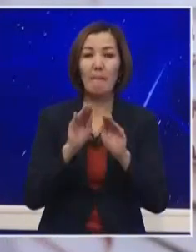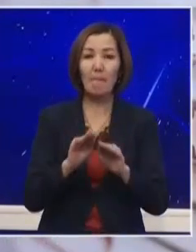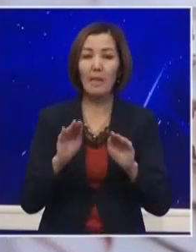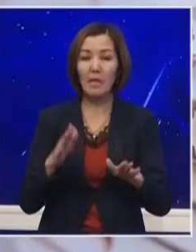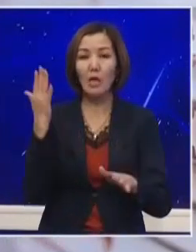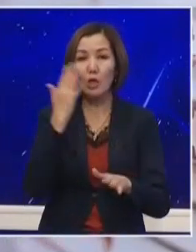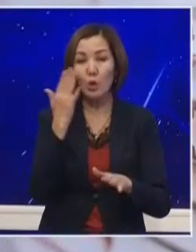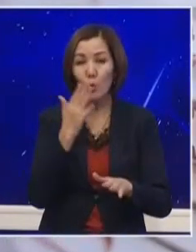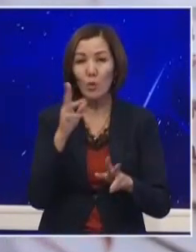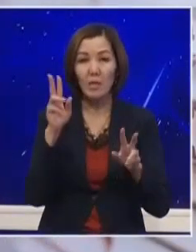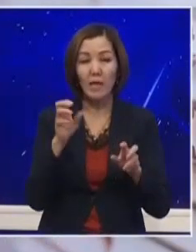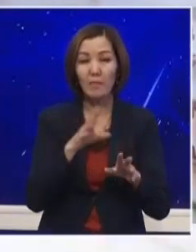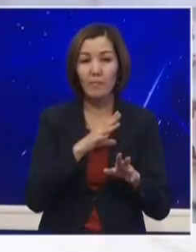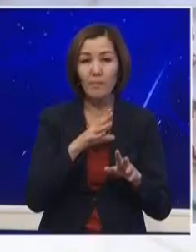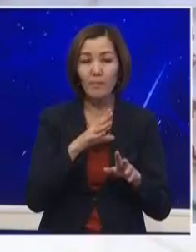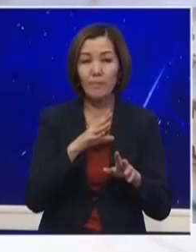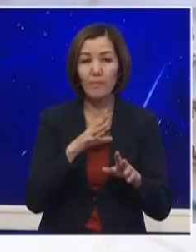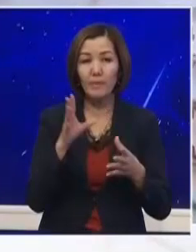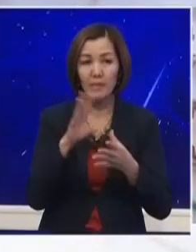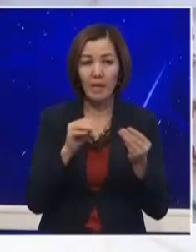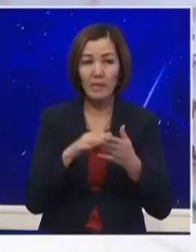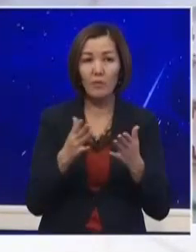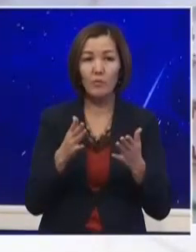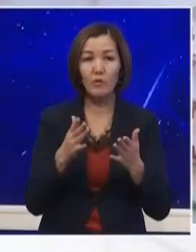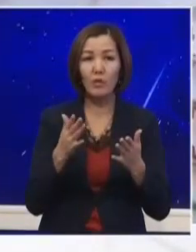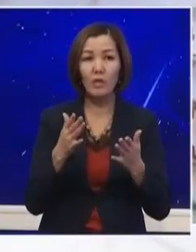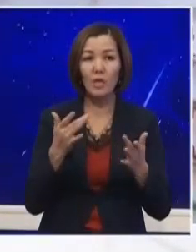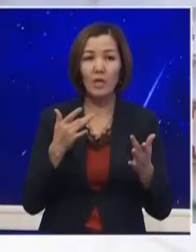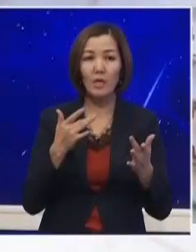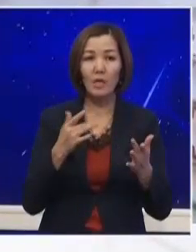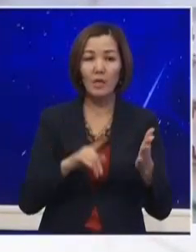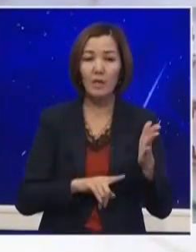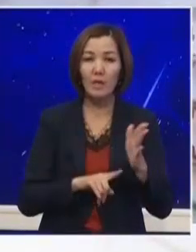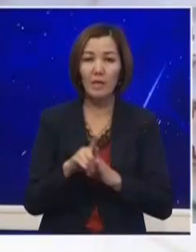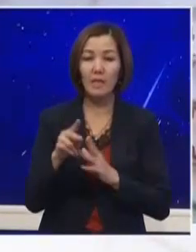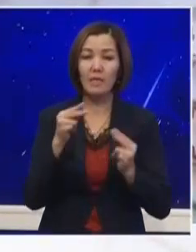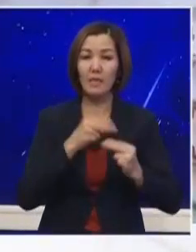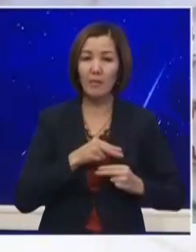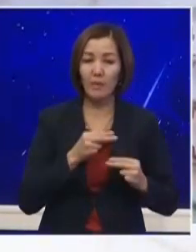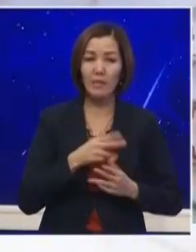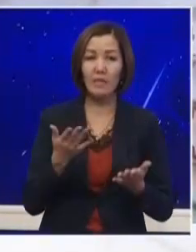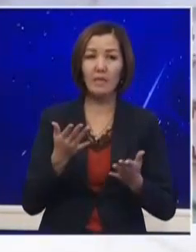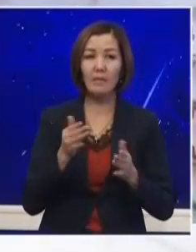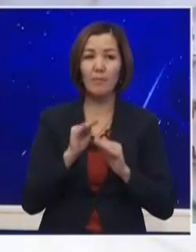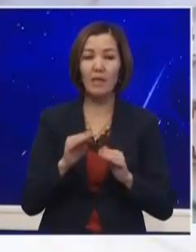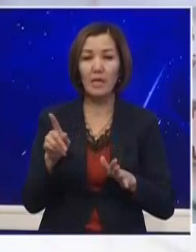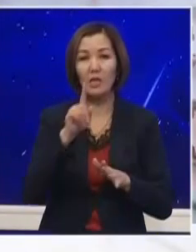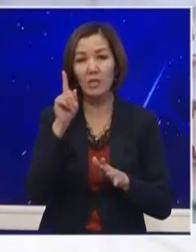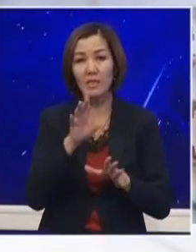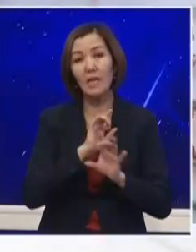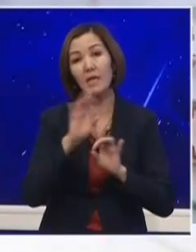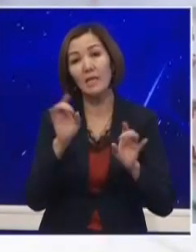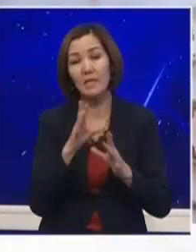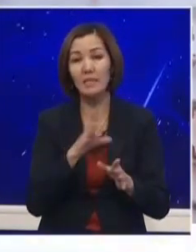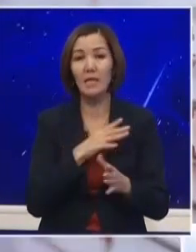фильм туралған емес, осы фильмге келген қадамдарын, еңбектерін, барлығын осы балаларымызға, жастарымызға үлгі